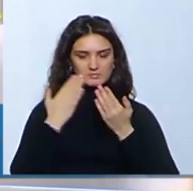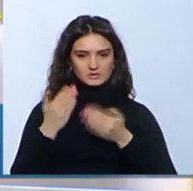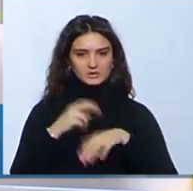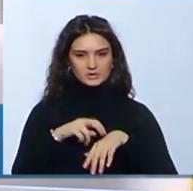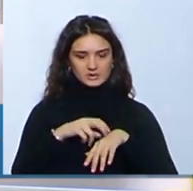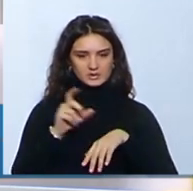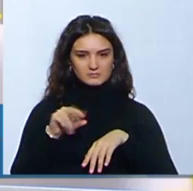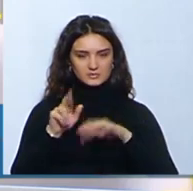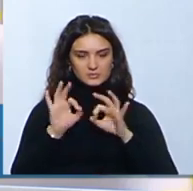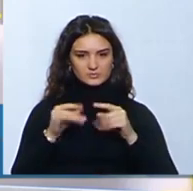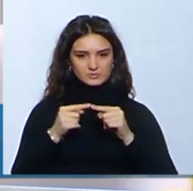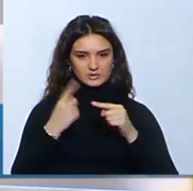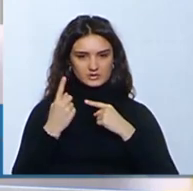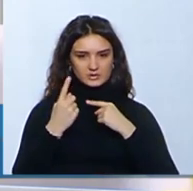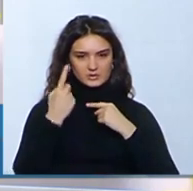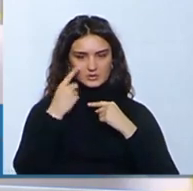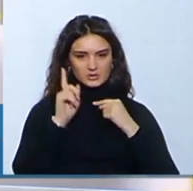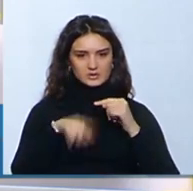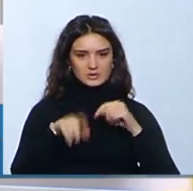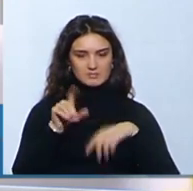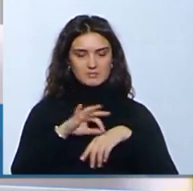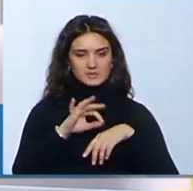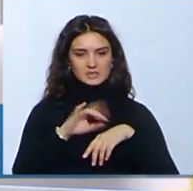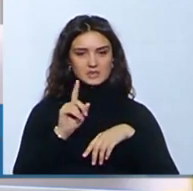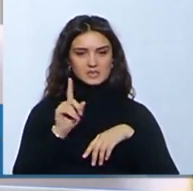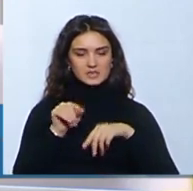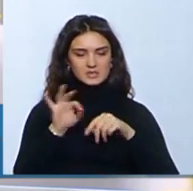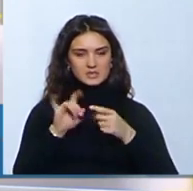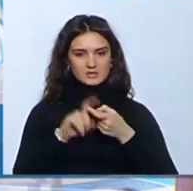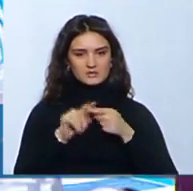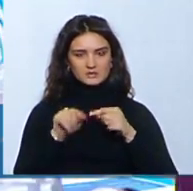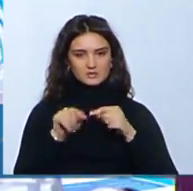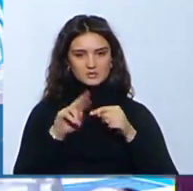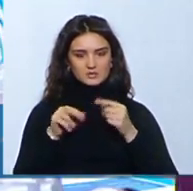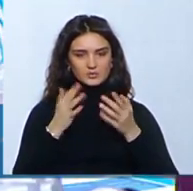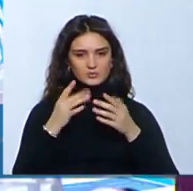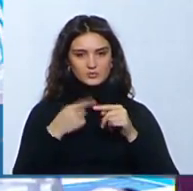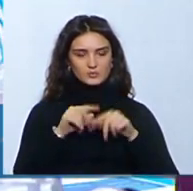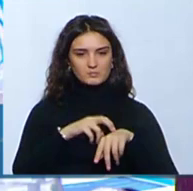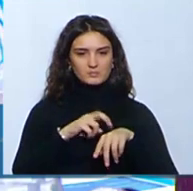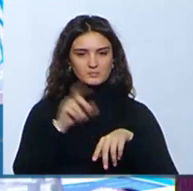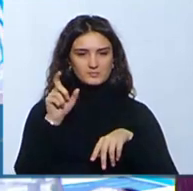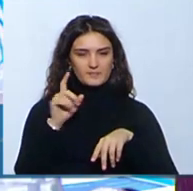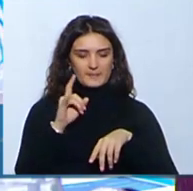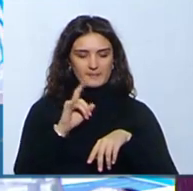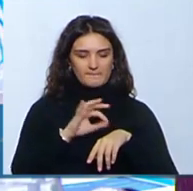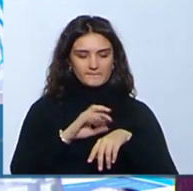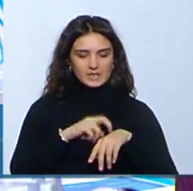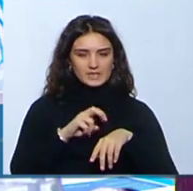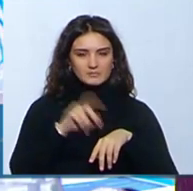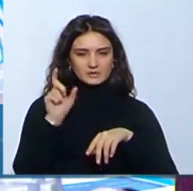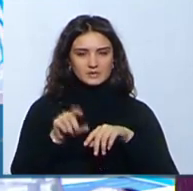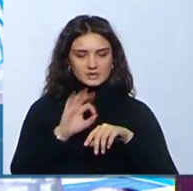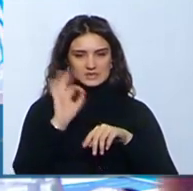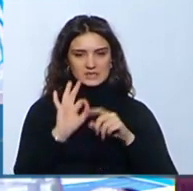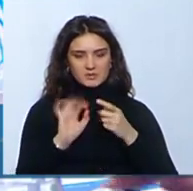ოფთალმოლოგს და ზუსტად ეცედინება ჩვენს პაციენტს რასთან გვაქვს საქმე. ყოველ შემთხვევაში თუ პედიატრთან გაქვთ სისტემატური